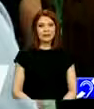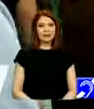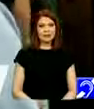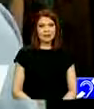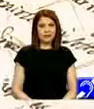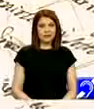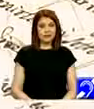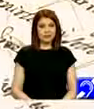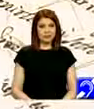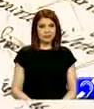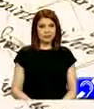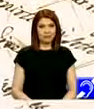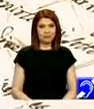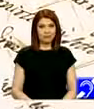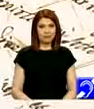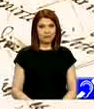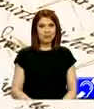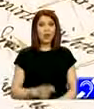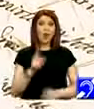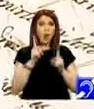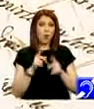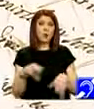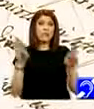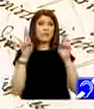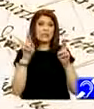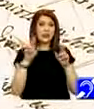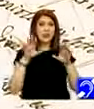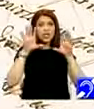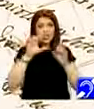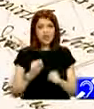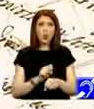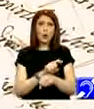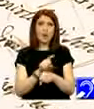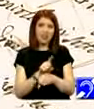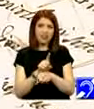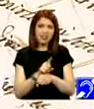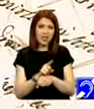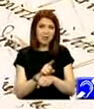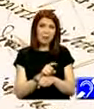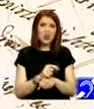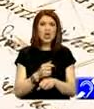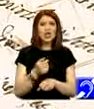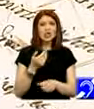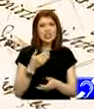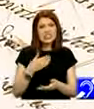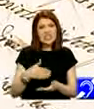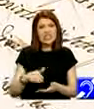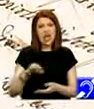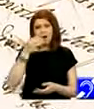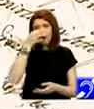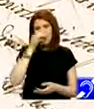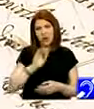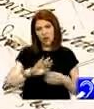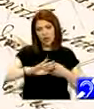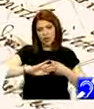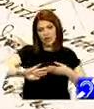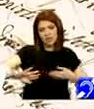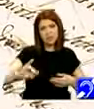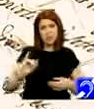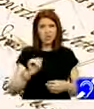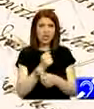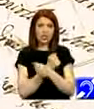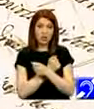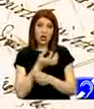people. Unii speră să-și ocupe astfel timpul și să treacă mai ușor peste despărțirea de cei dragi. Alții fac asta